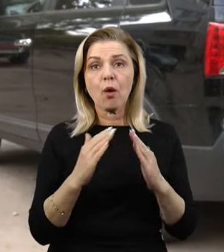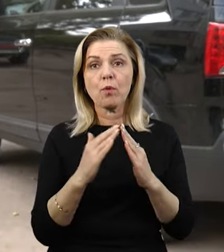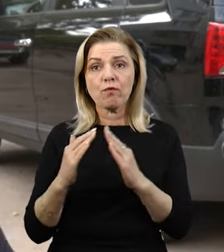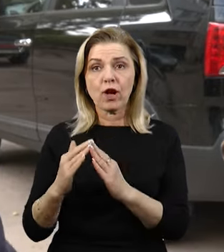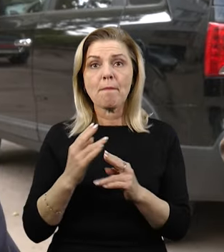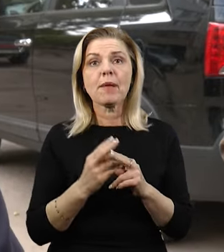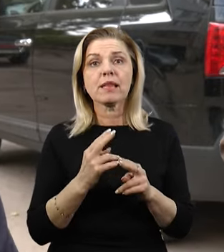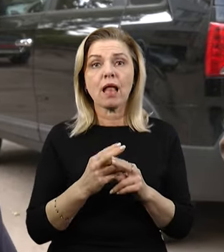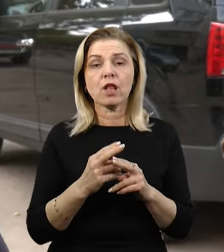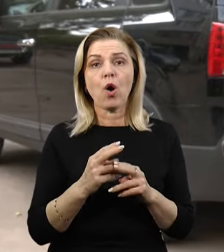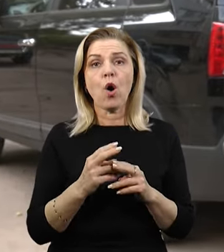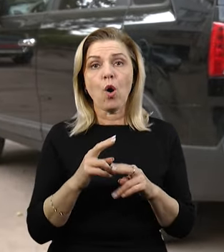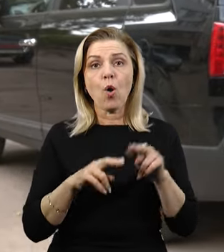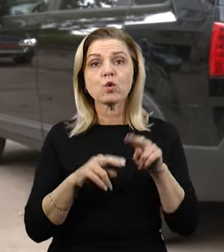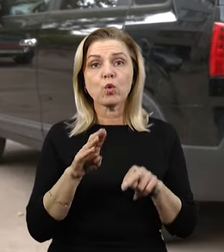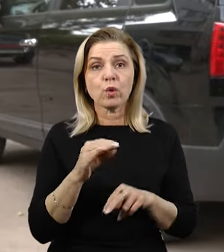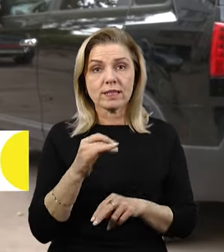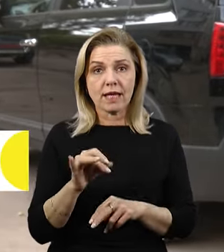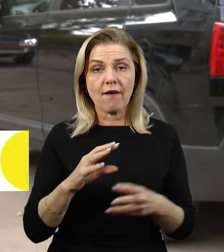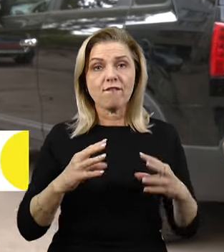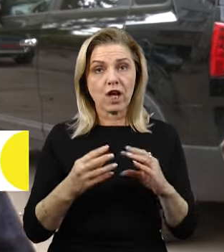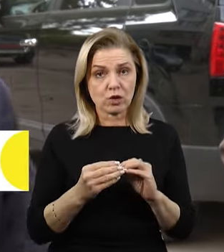конструкцій. То висновки попередні такі,